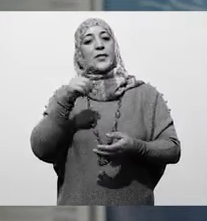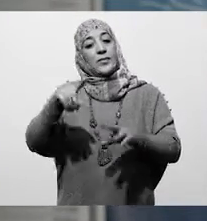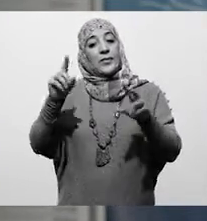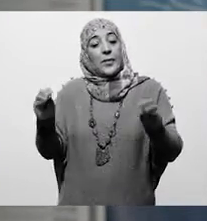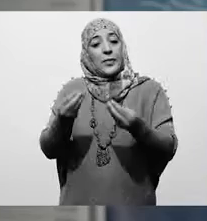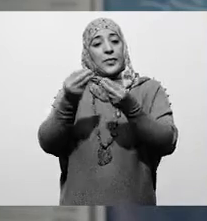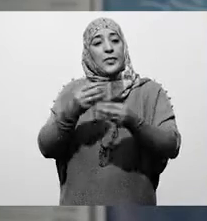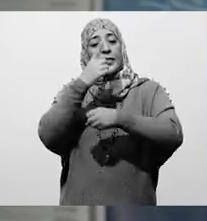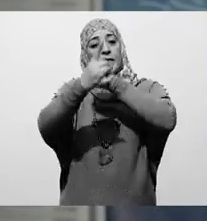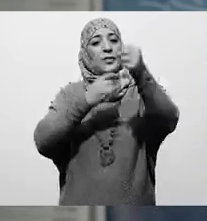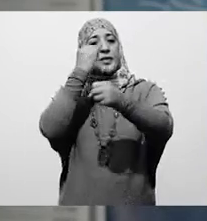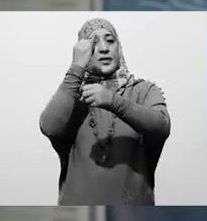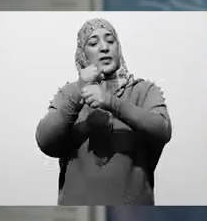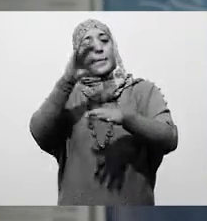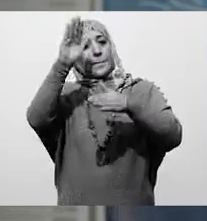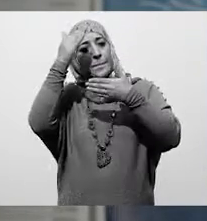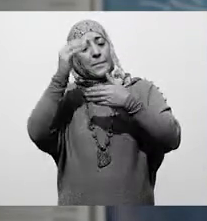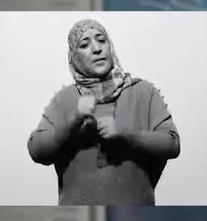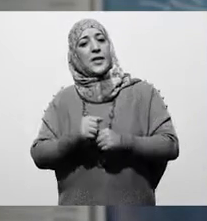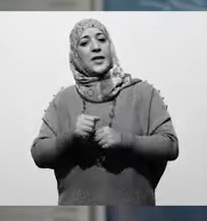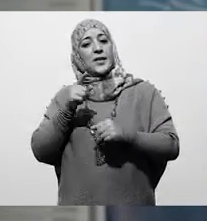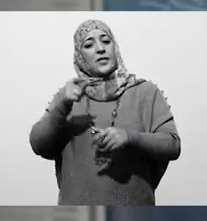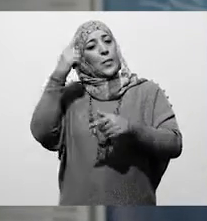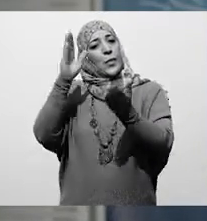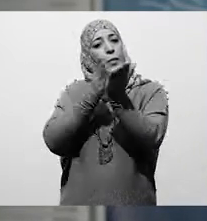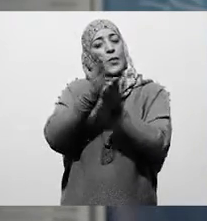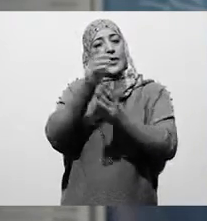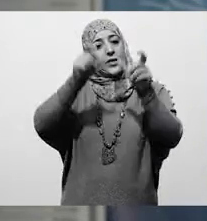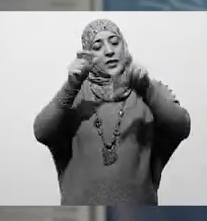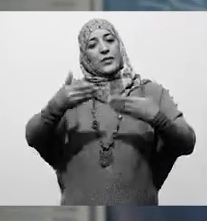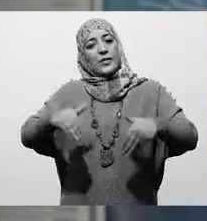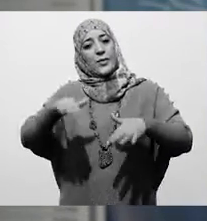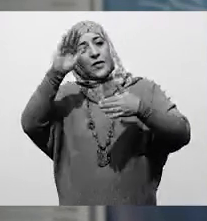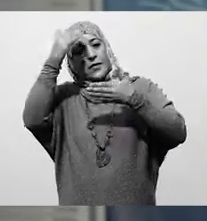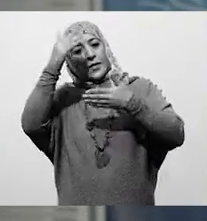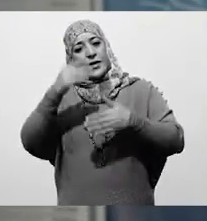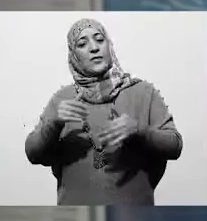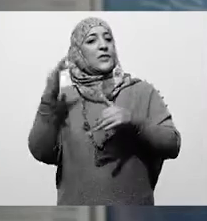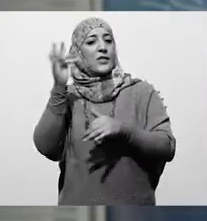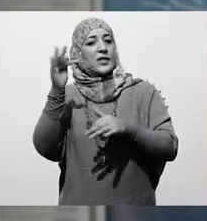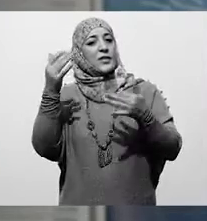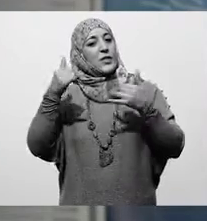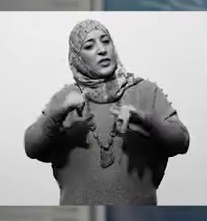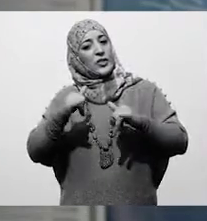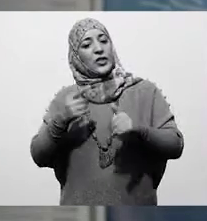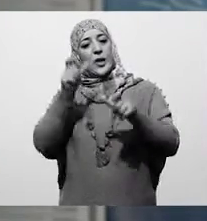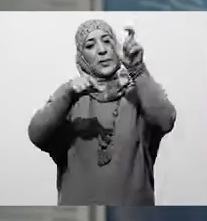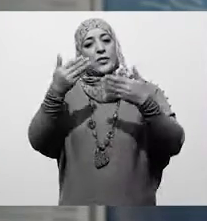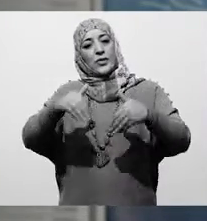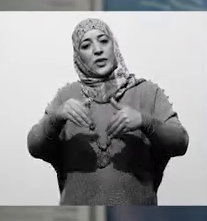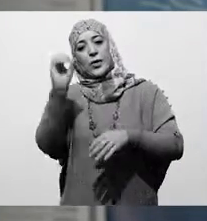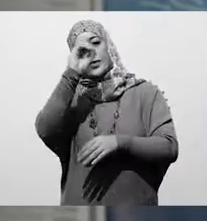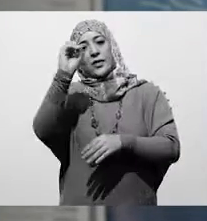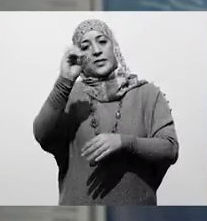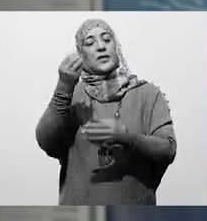International, Maghreb, le collectif pour la promotion des droits des personnes handicapées au Maroc, la Fédération algérienne des personnes handicapées et